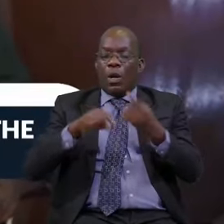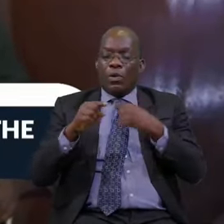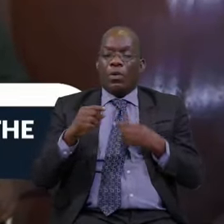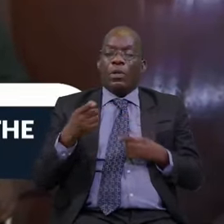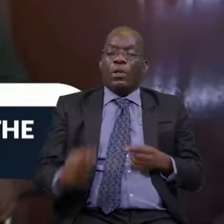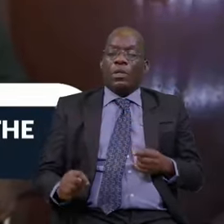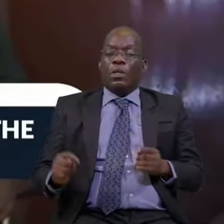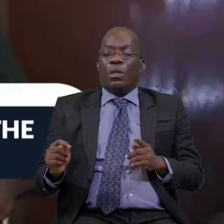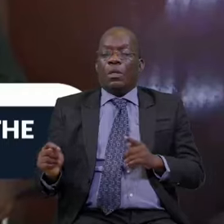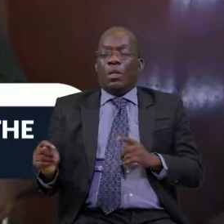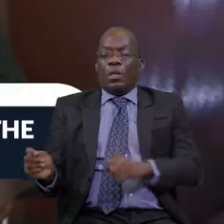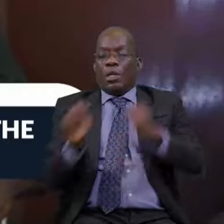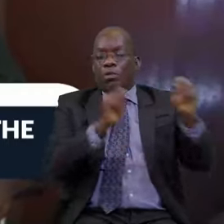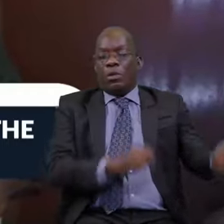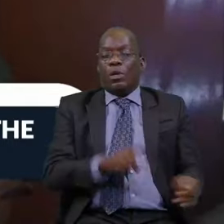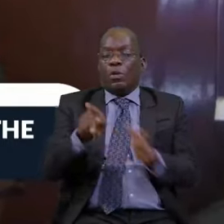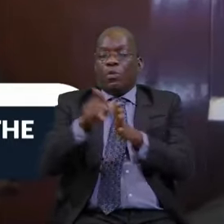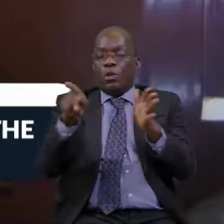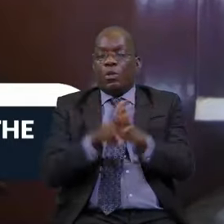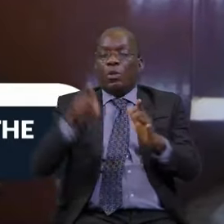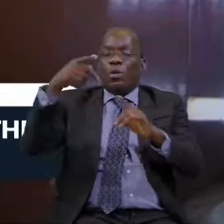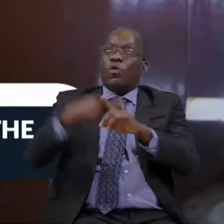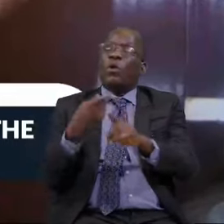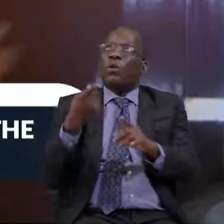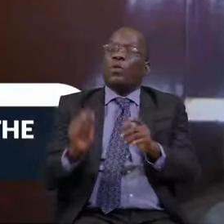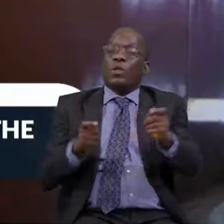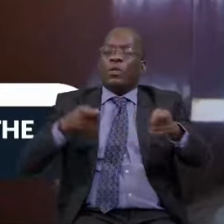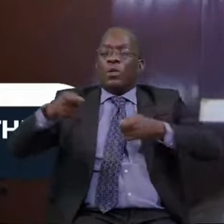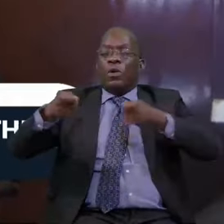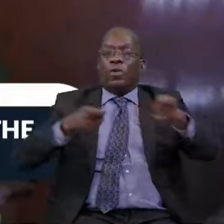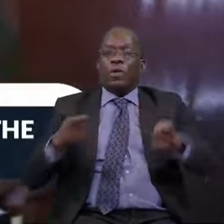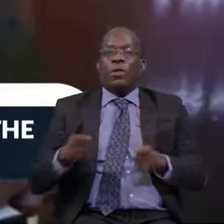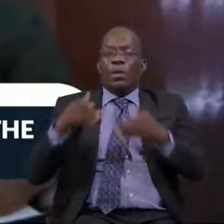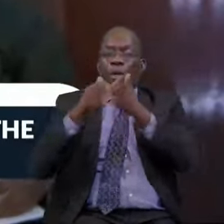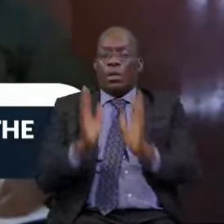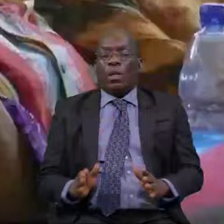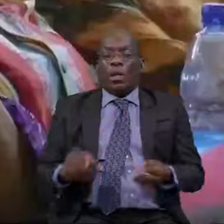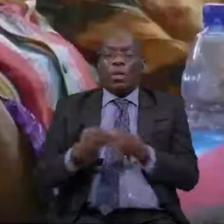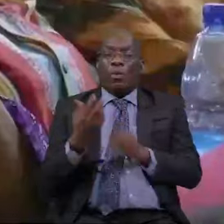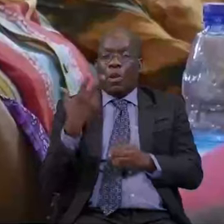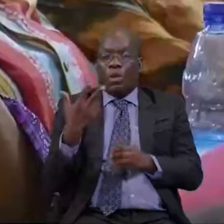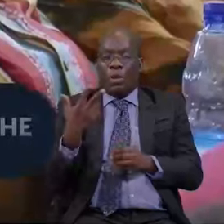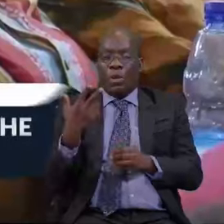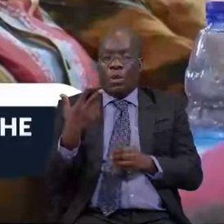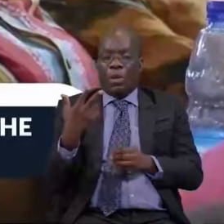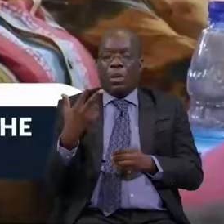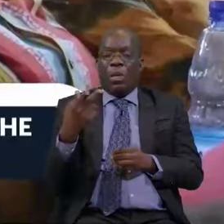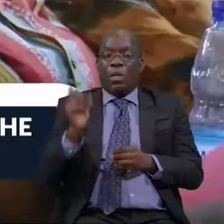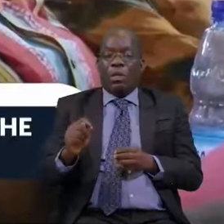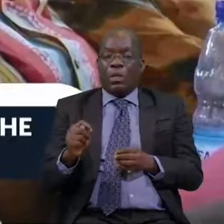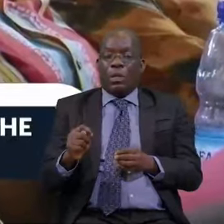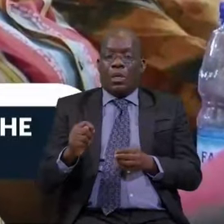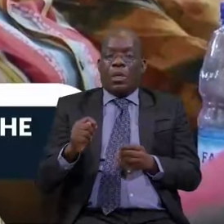des principes transférables du dirigeant souverain. Et trois, c'est